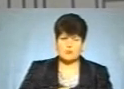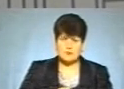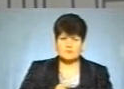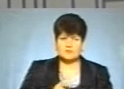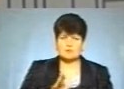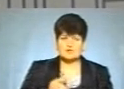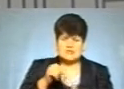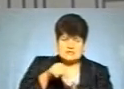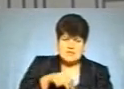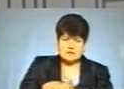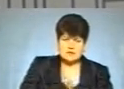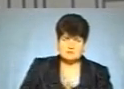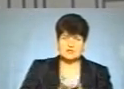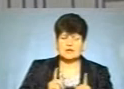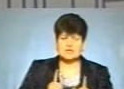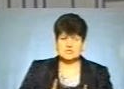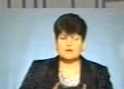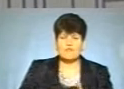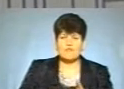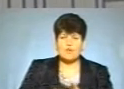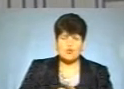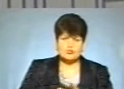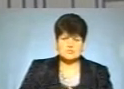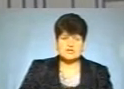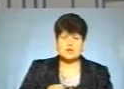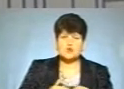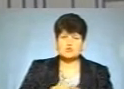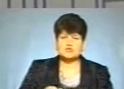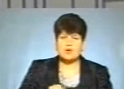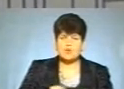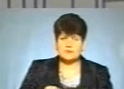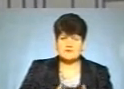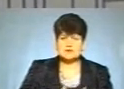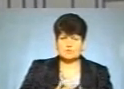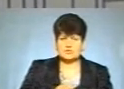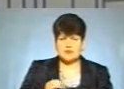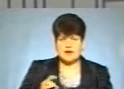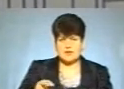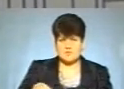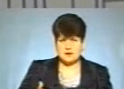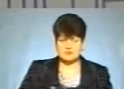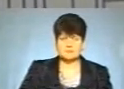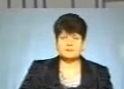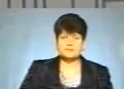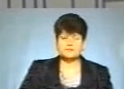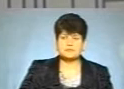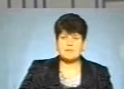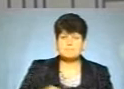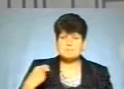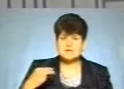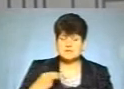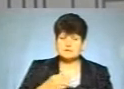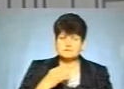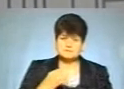буде заглиблюватися лише в корупцію і в ручне таке державне управління з політичними елементами та спливами політиків. Президент